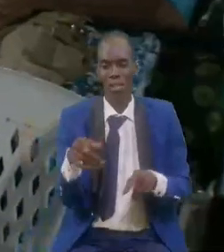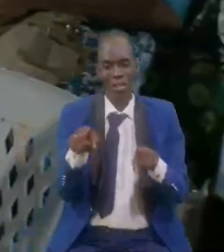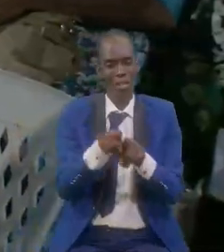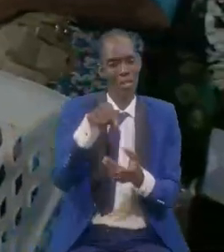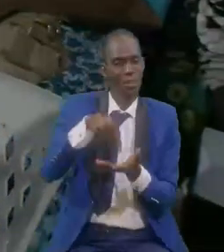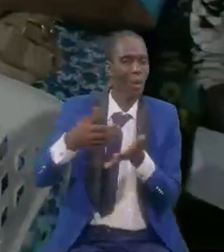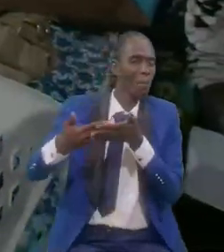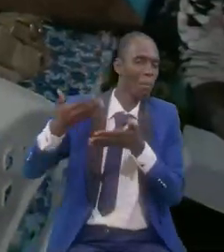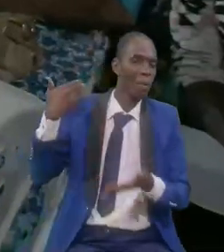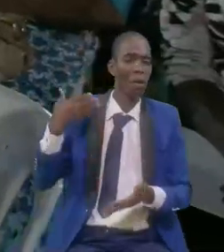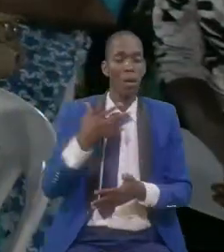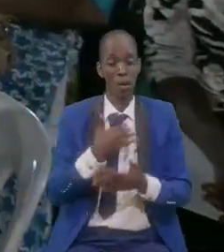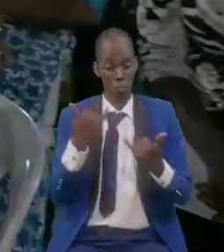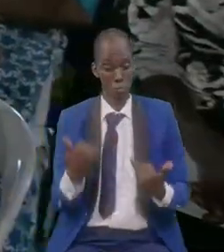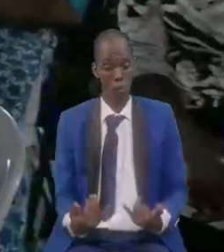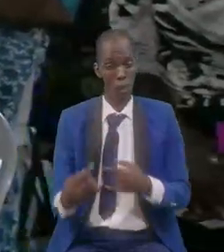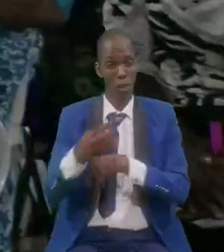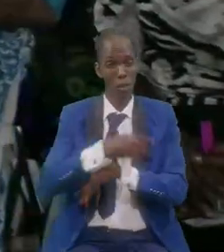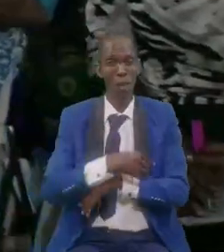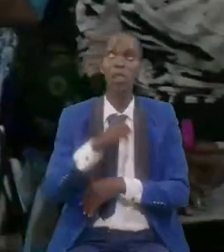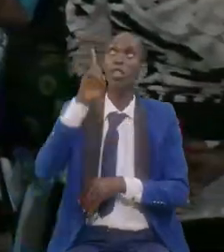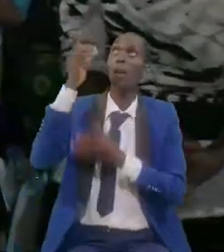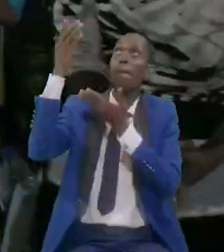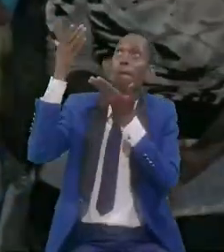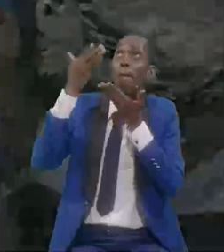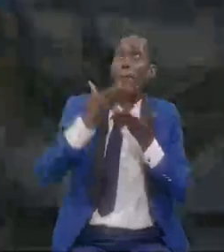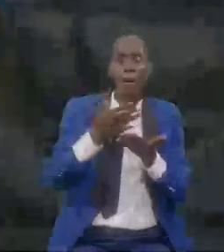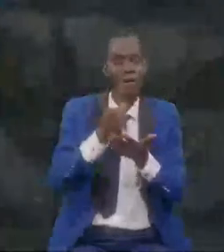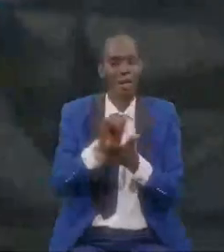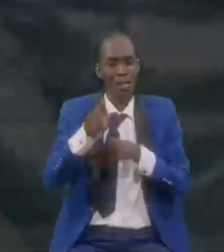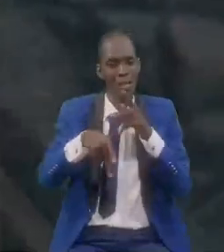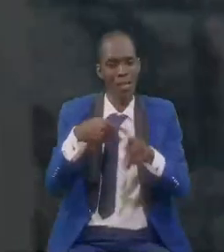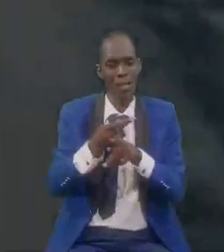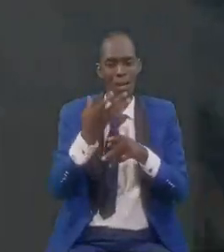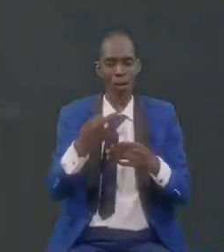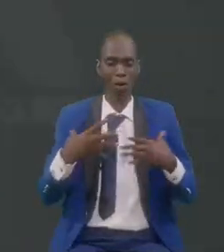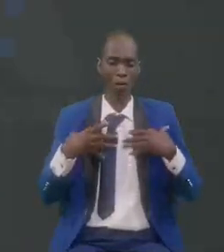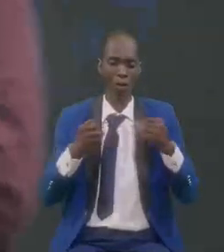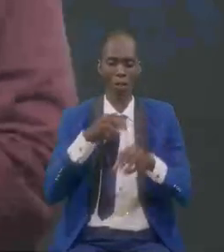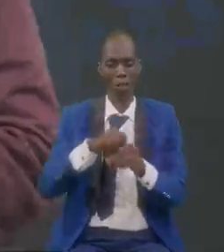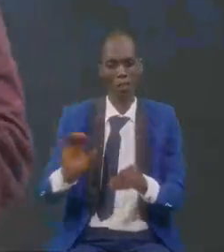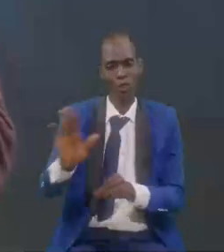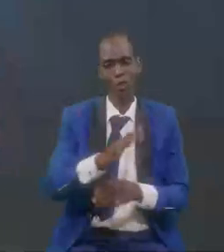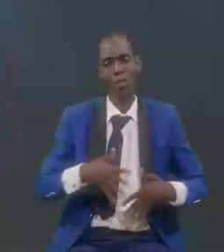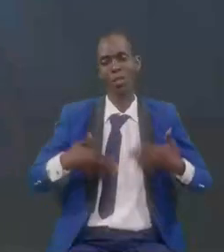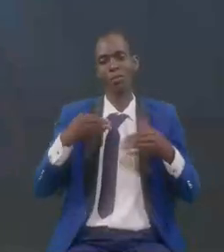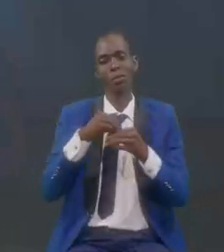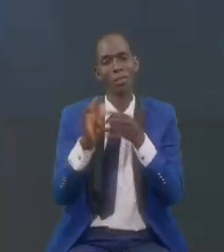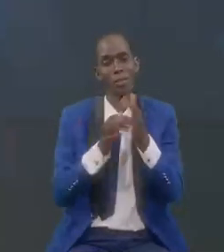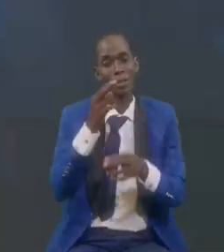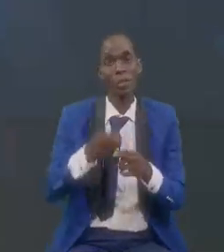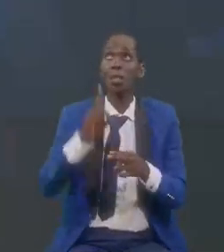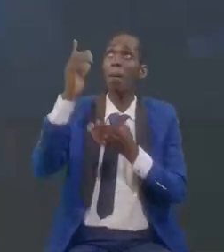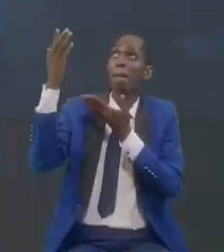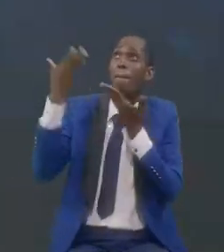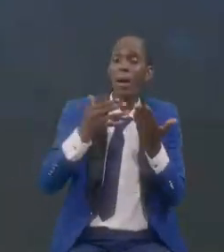avant. Et aujourd'hui, il apporte ce type de guérison dans ta vie. Il apporte